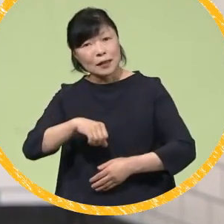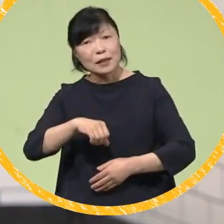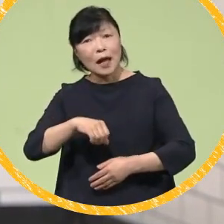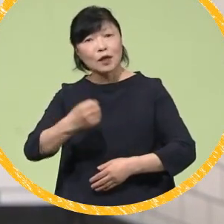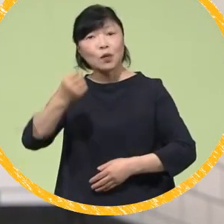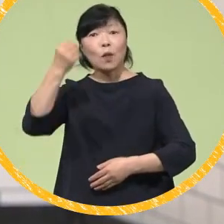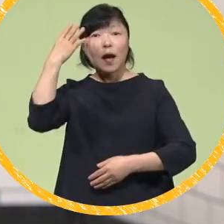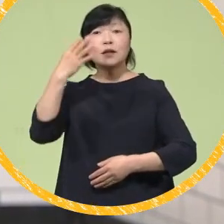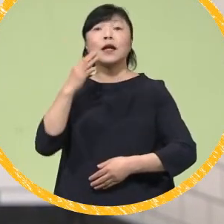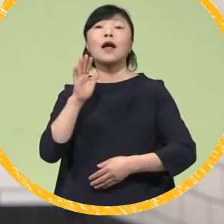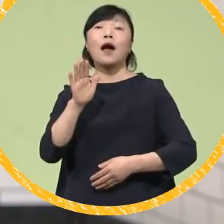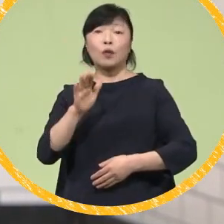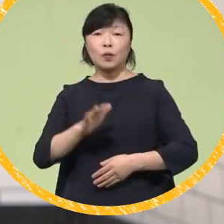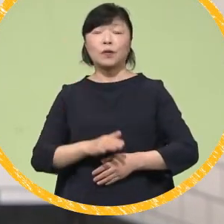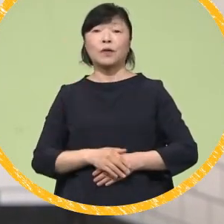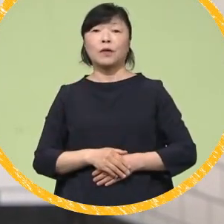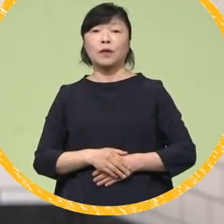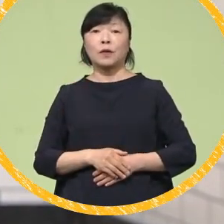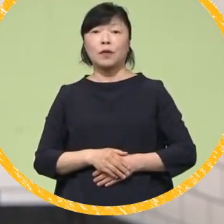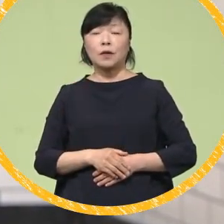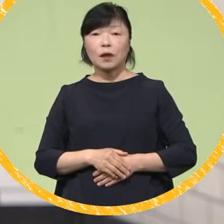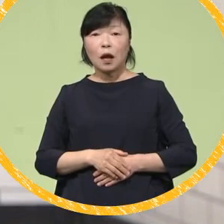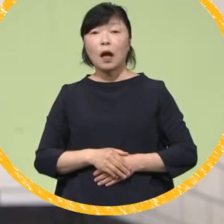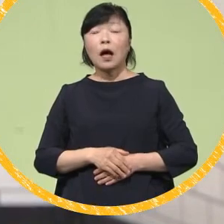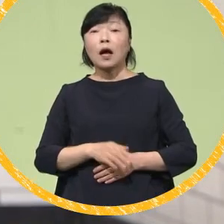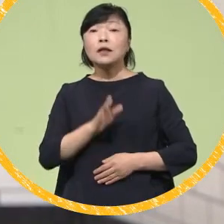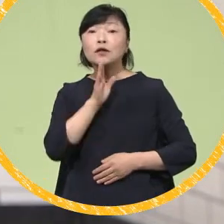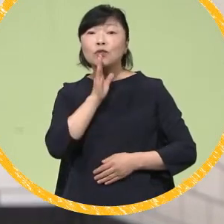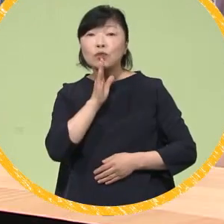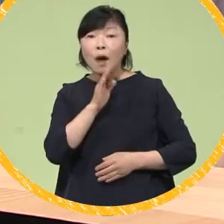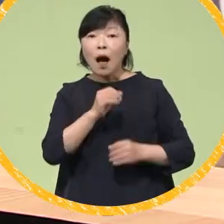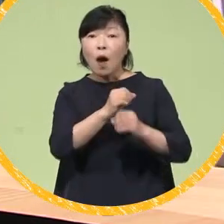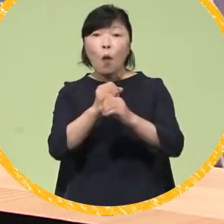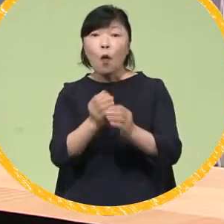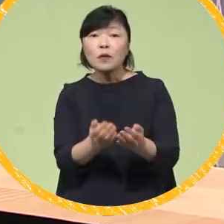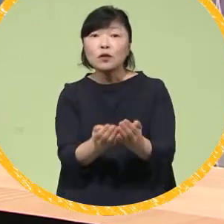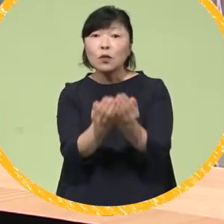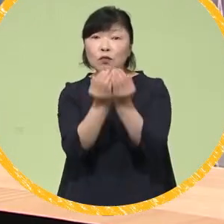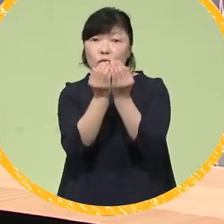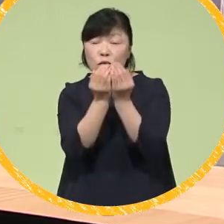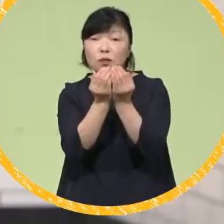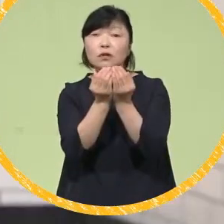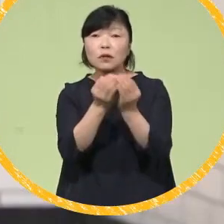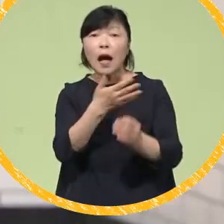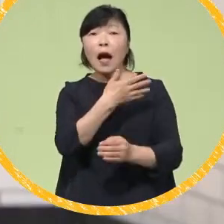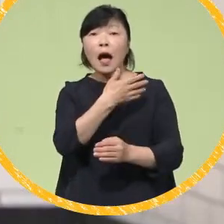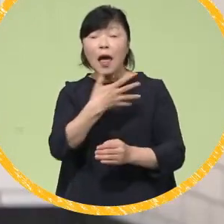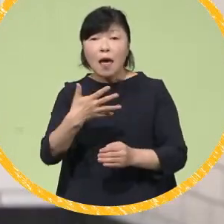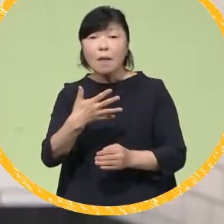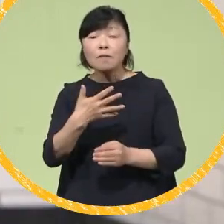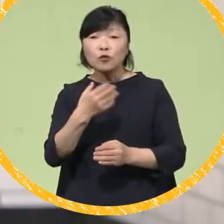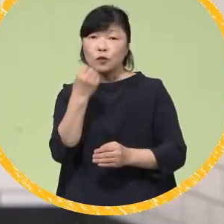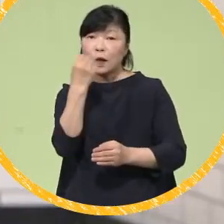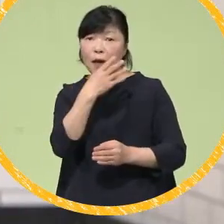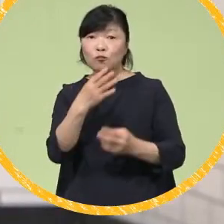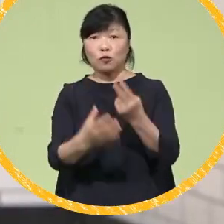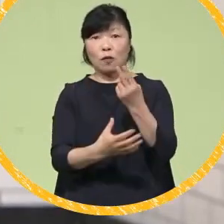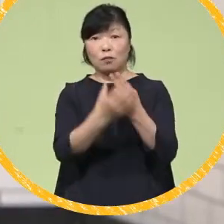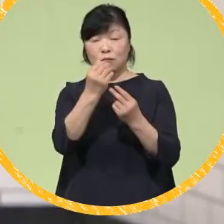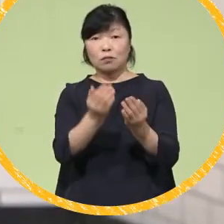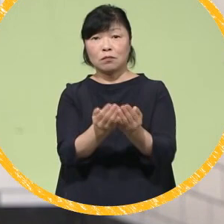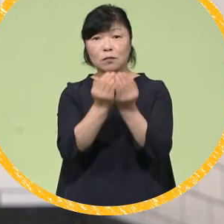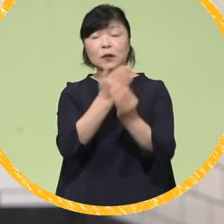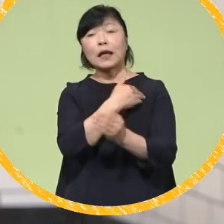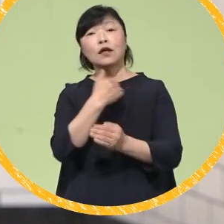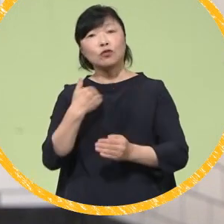か忘れたり しがちですので、うん、実はお味噌汁が塩分と水分を上手に取れるんじゃないかなと思います。